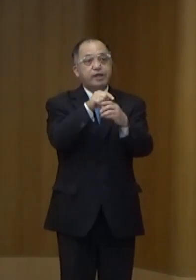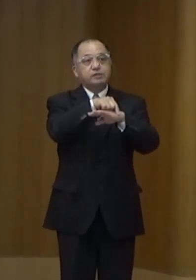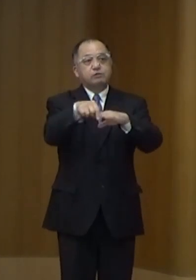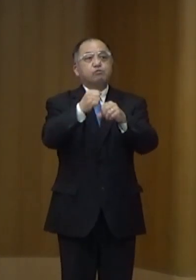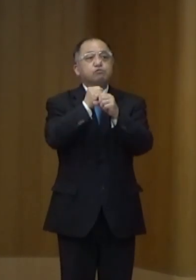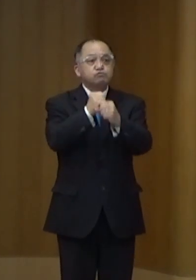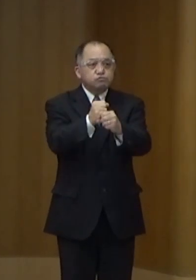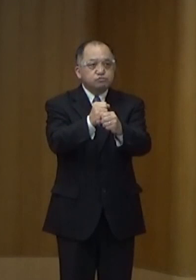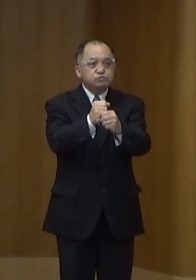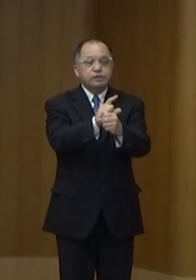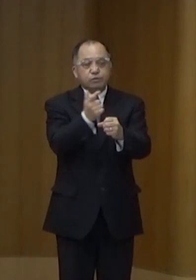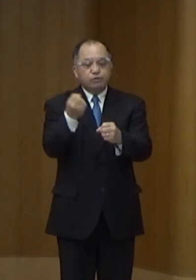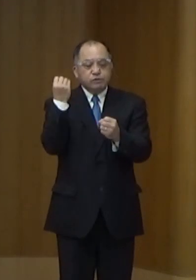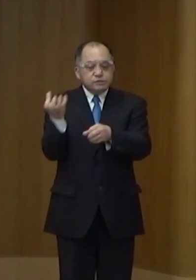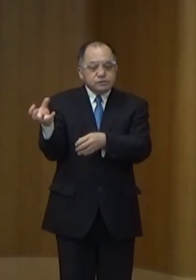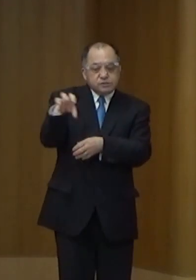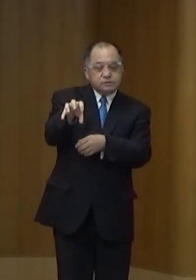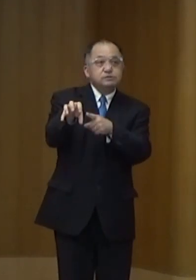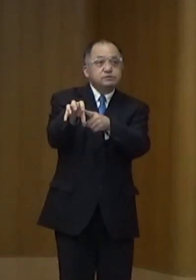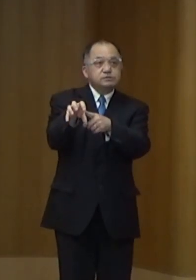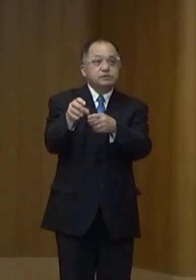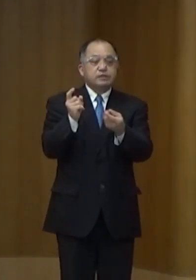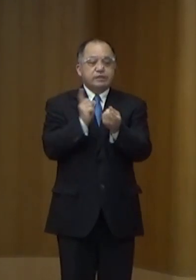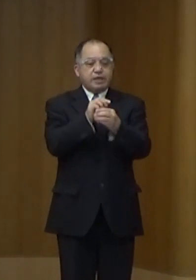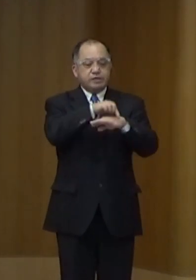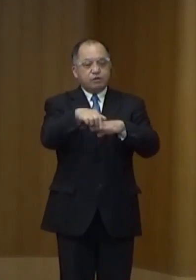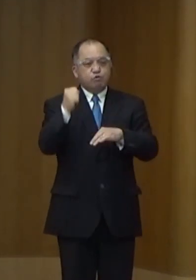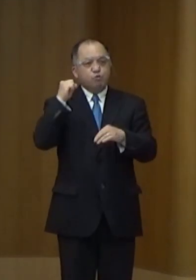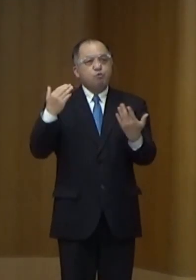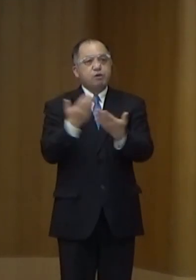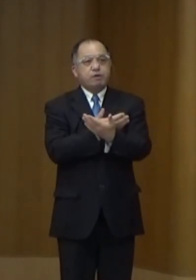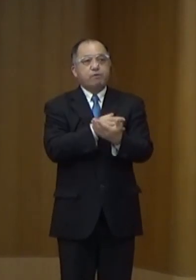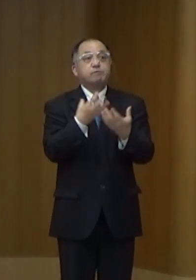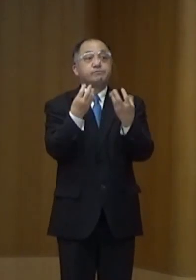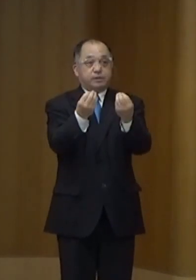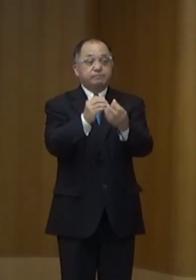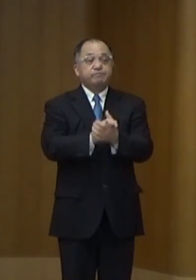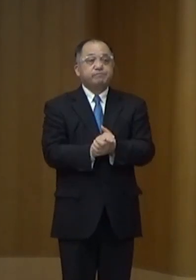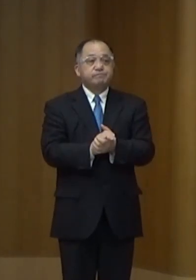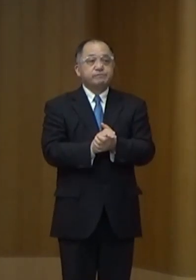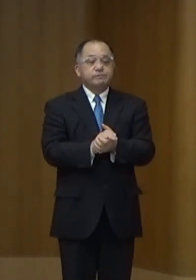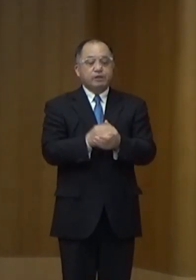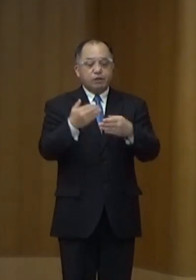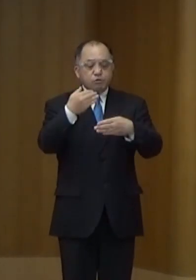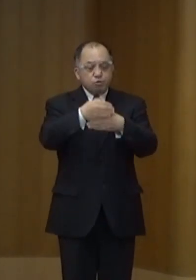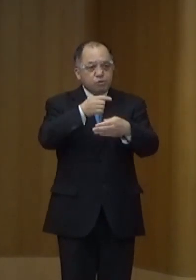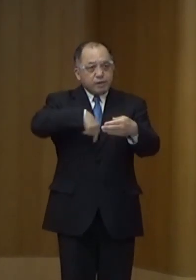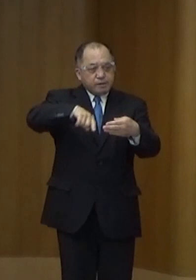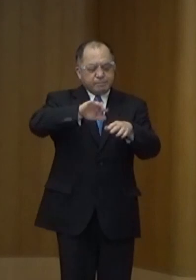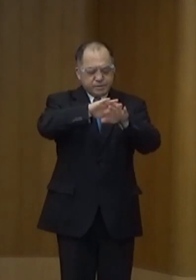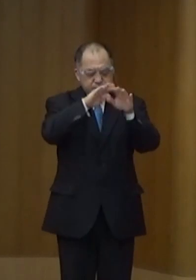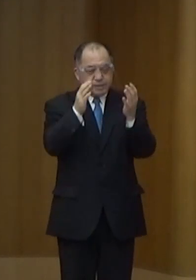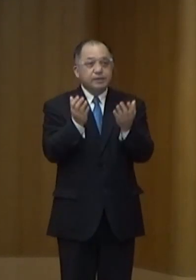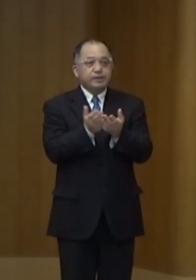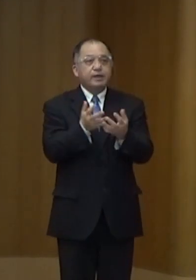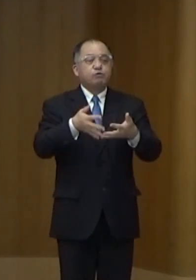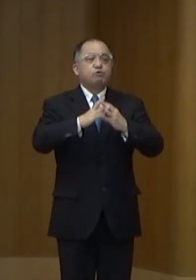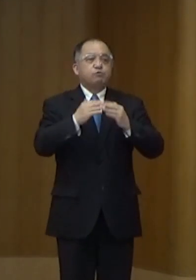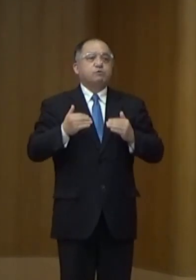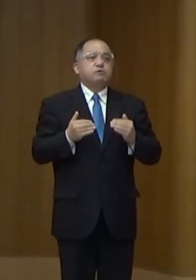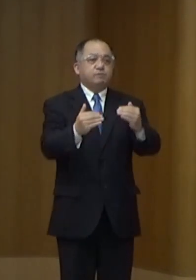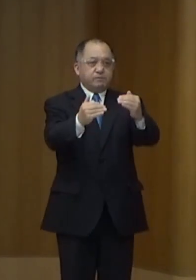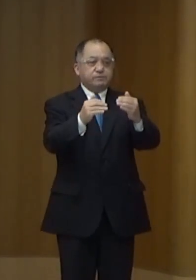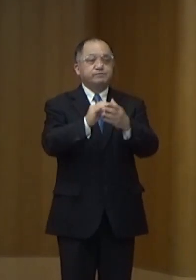するなど体制の強化を図ったところでございます。今後とも全庁が一体となって取り組みを進めてまいります